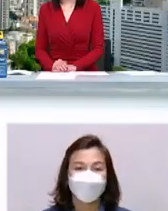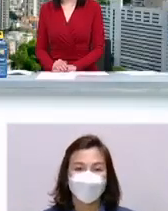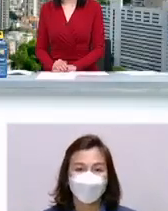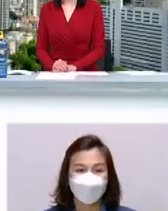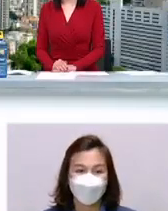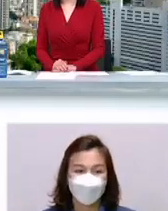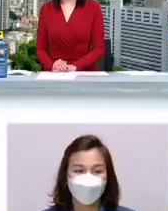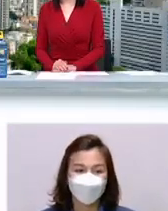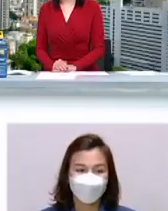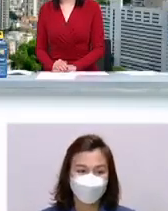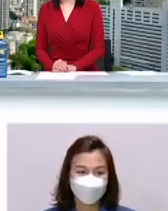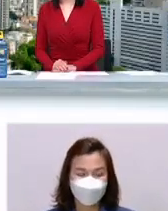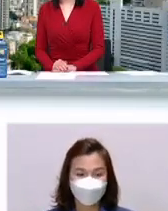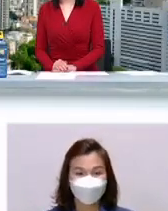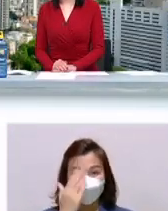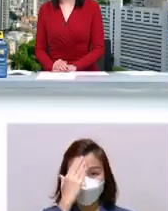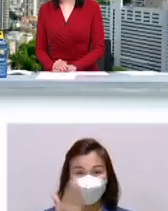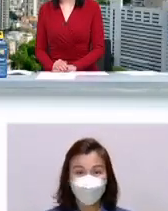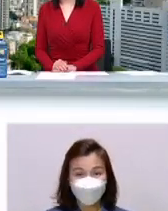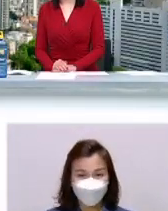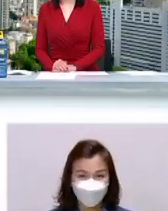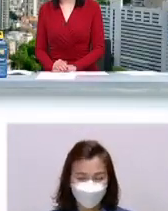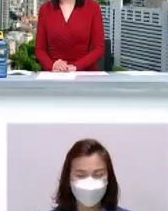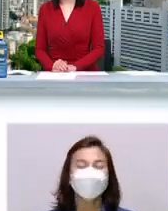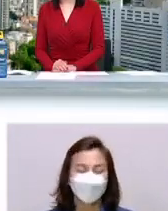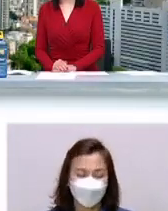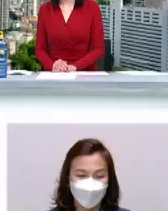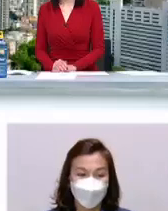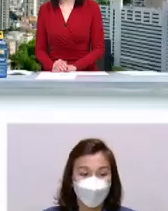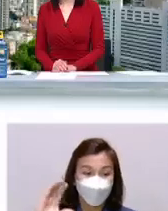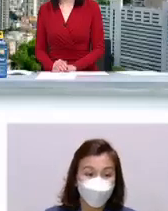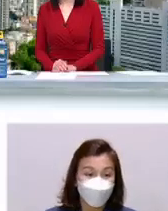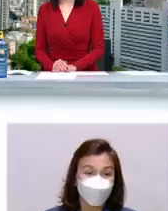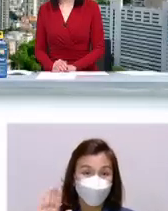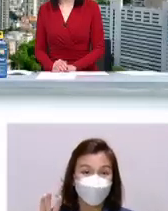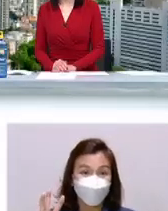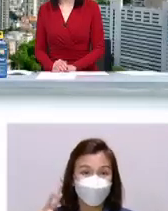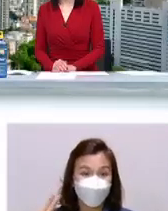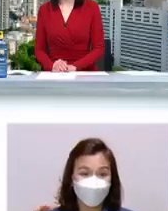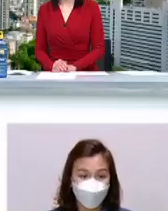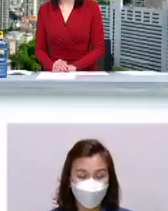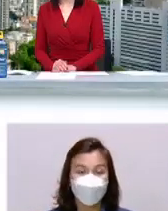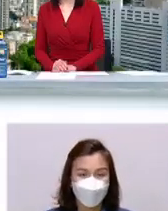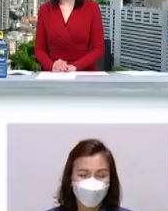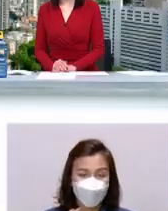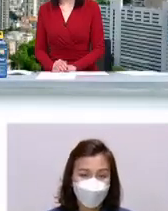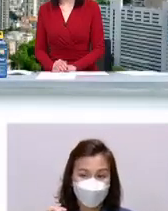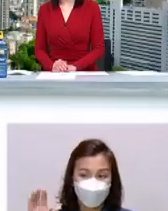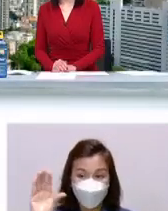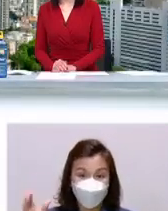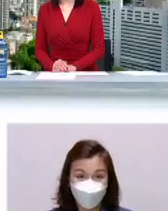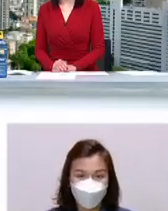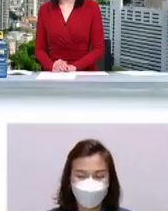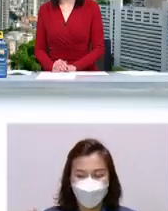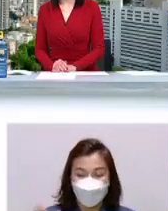สวัสดีค่ะสวัสดีค่ะคุณนิวคุณทุกชมคะการยืนยันจากองค์การอนามัยโลกว่าอาการของเค้าวิตมี Conนั้นไม่